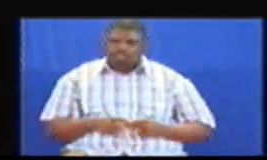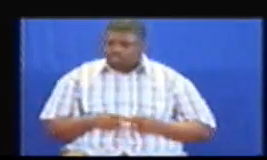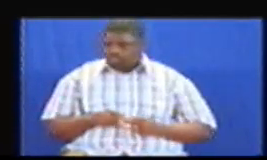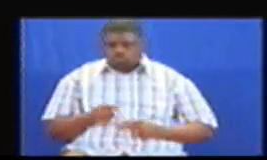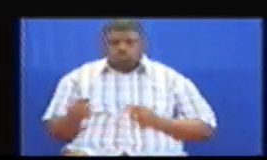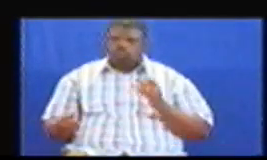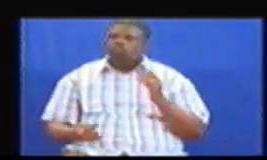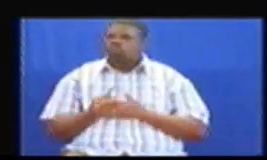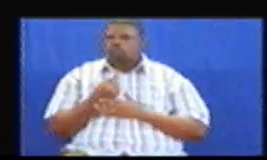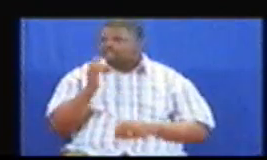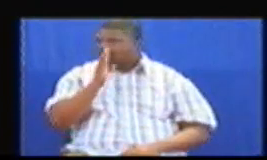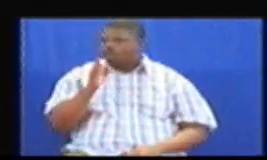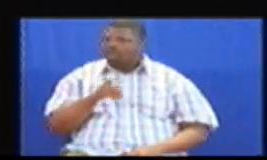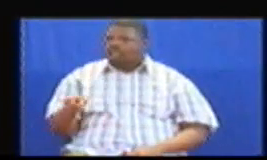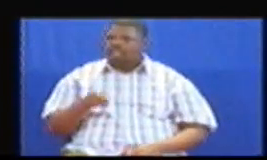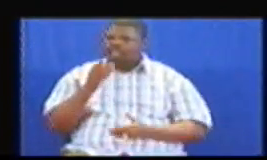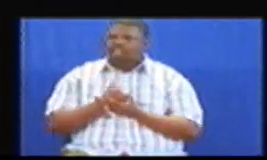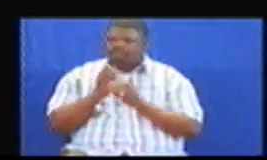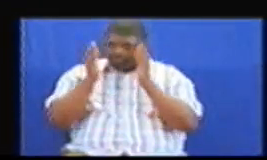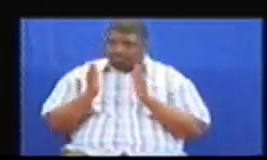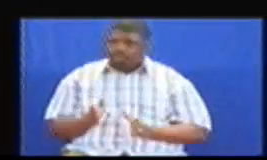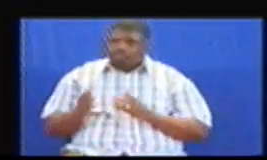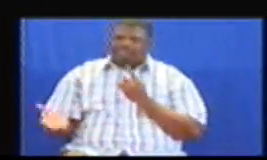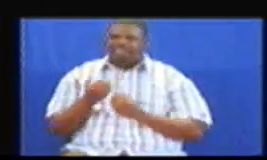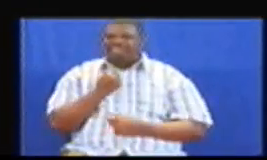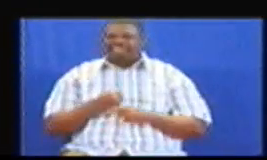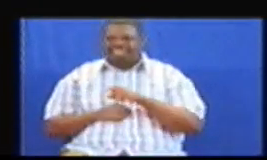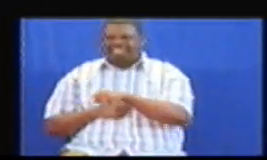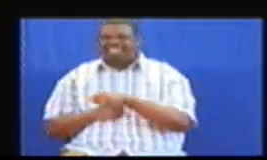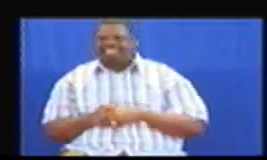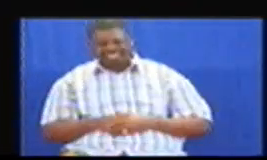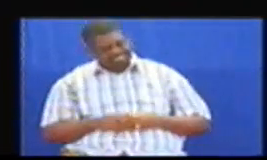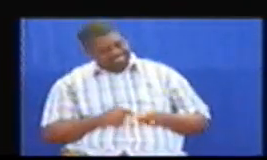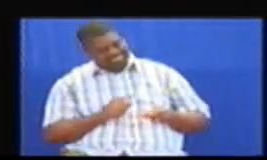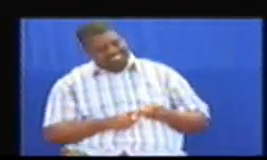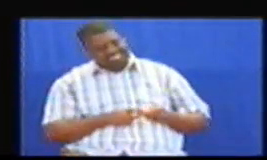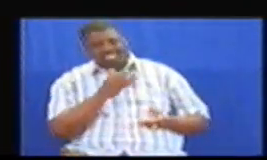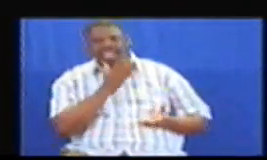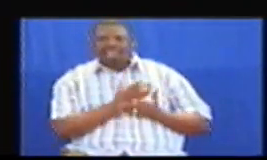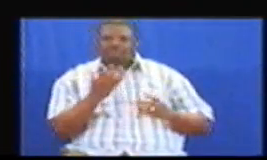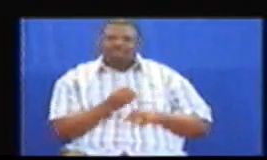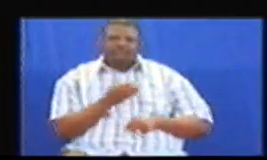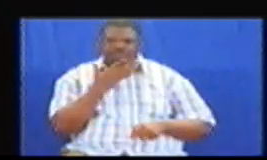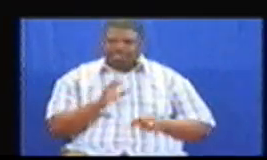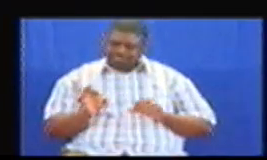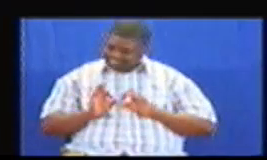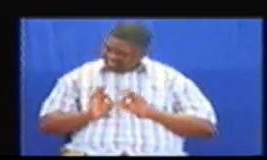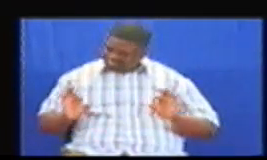kutokea. Hiyo nayo ni haki ya binadamu ambayo tumefanikiwa. Haki ya kupata maji safi na